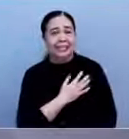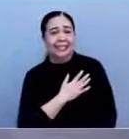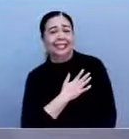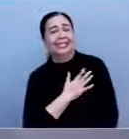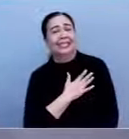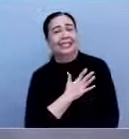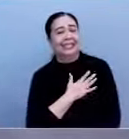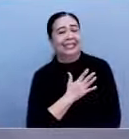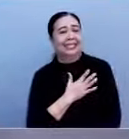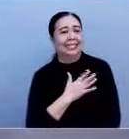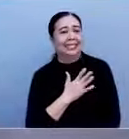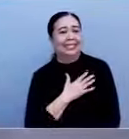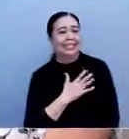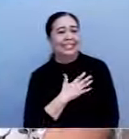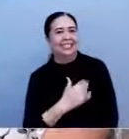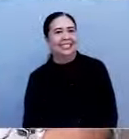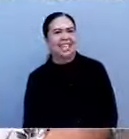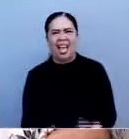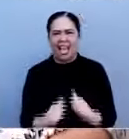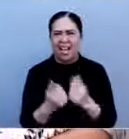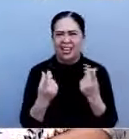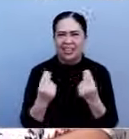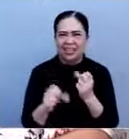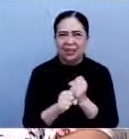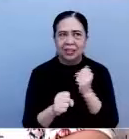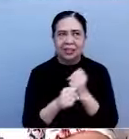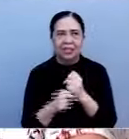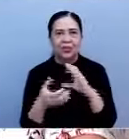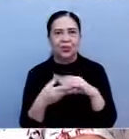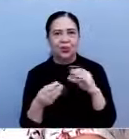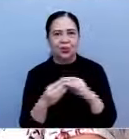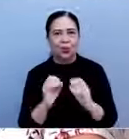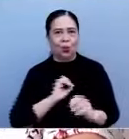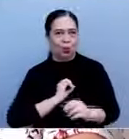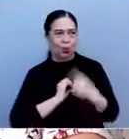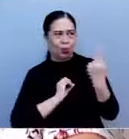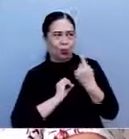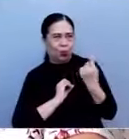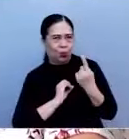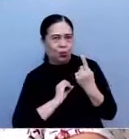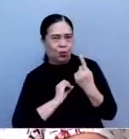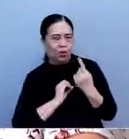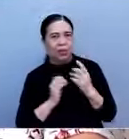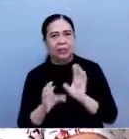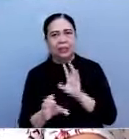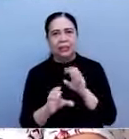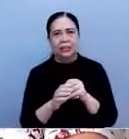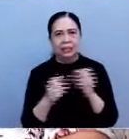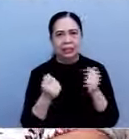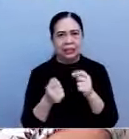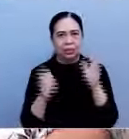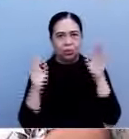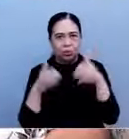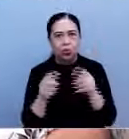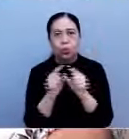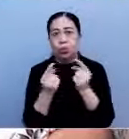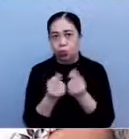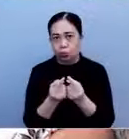Pero paano nyo binabalansya yung paggawa ng content na yung content na pang sarili nyo lang sa kanyo yung i-content nyo na grupo kayo?